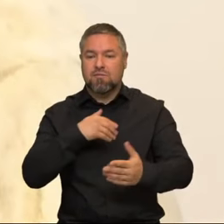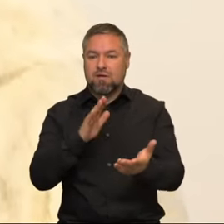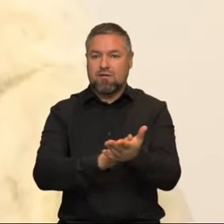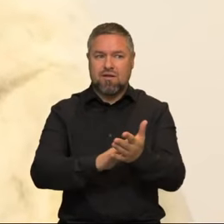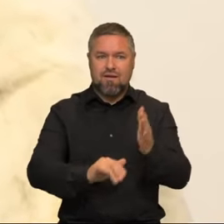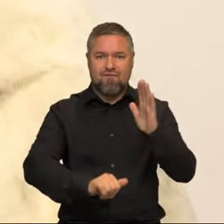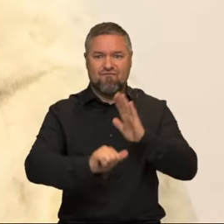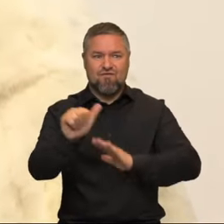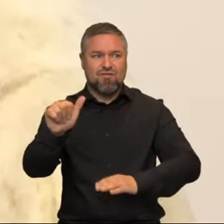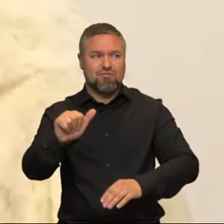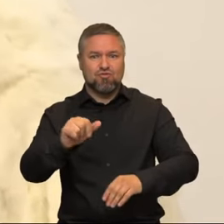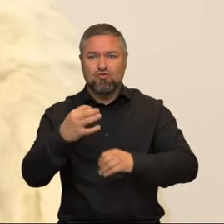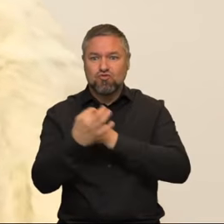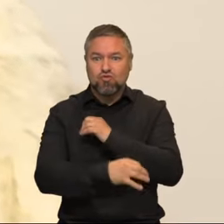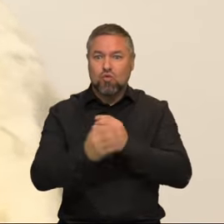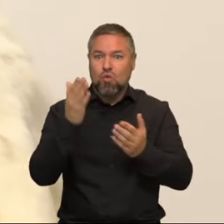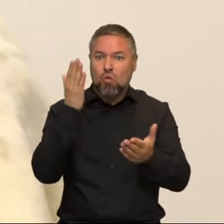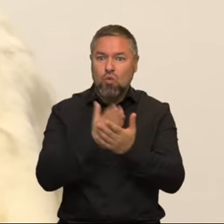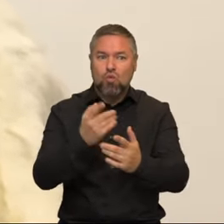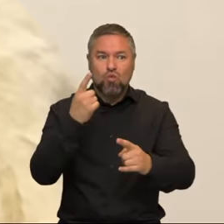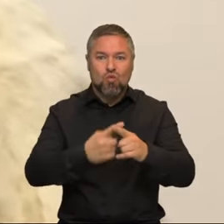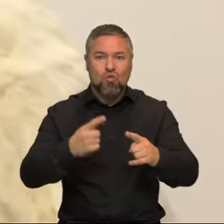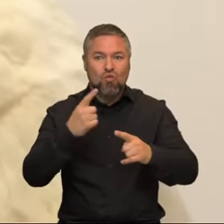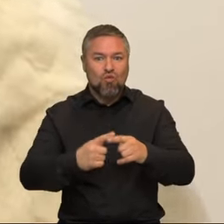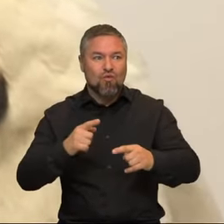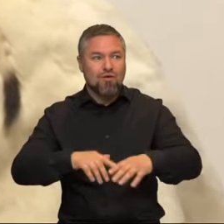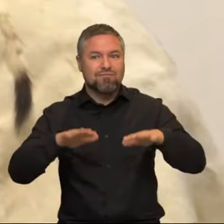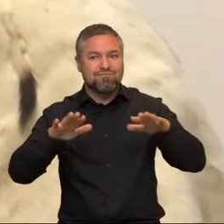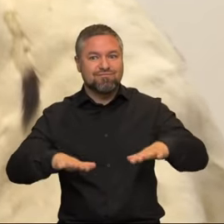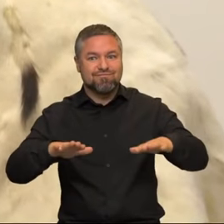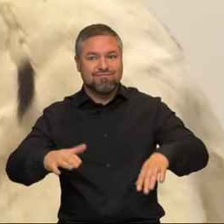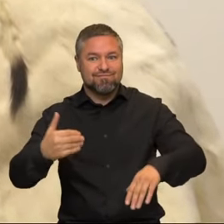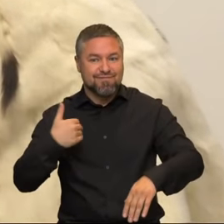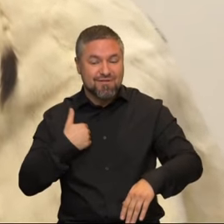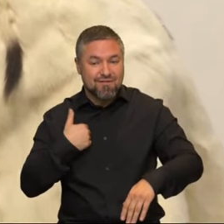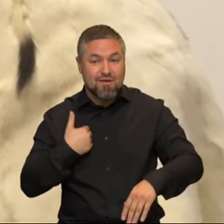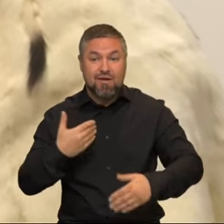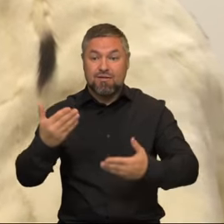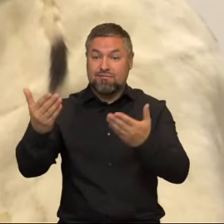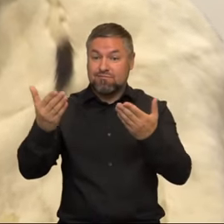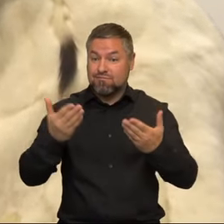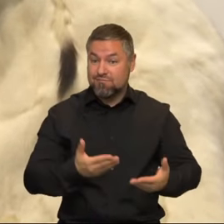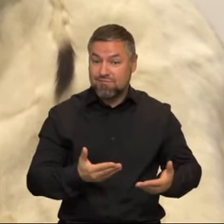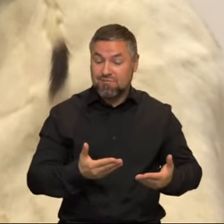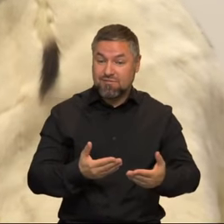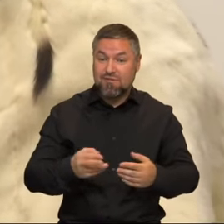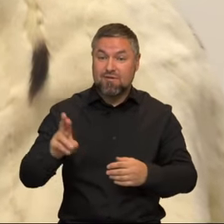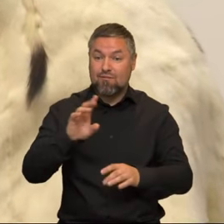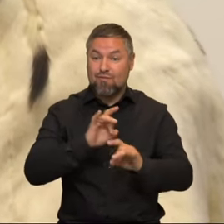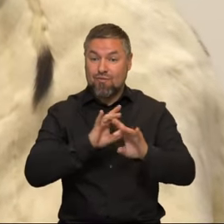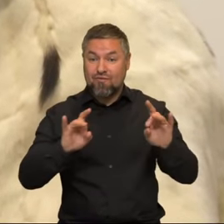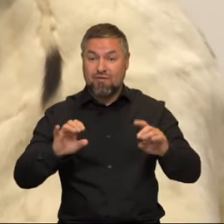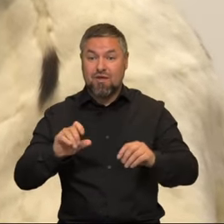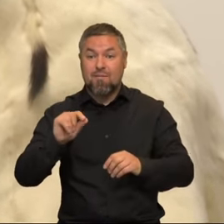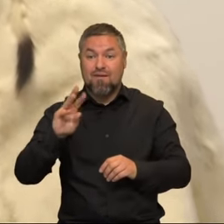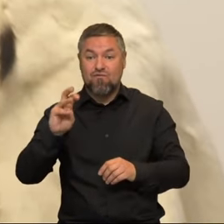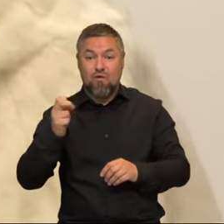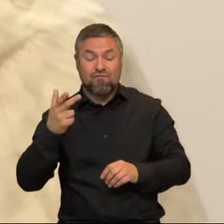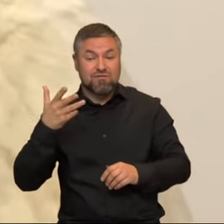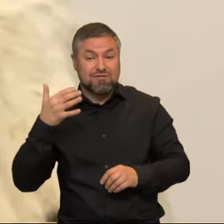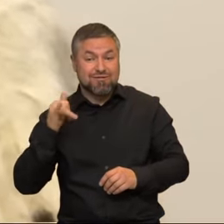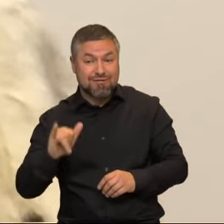tych wybitnych studentów, którzy już tu troszkę czasu spędzili. Bardzo proszę pana rektora profesora Witolda